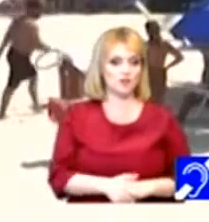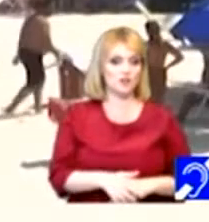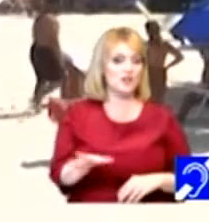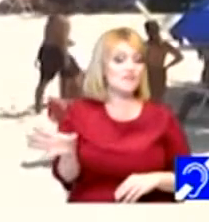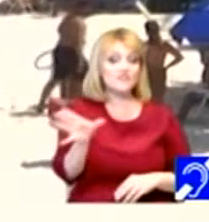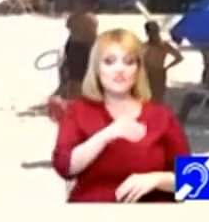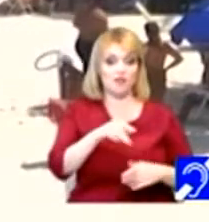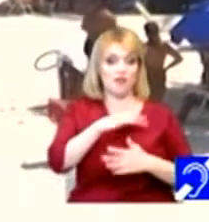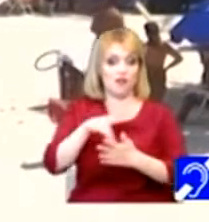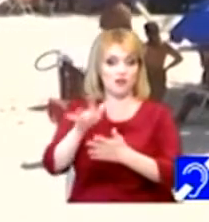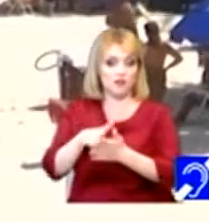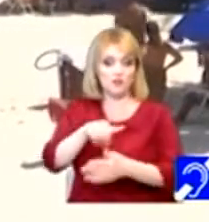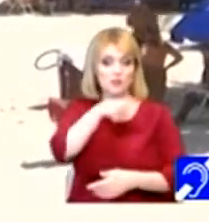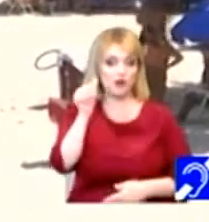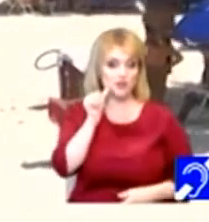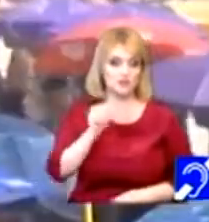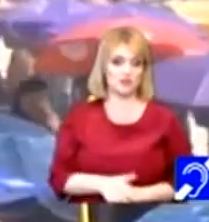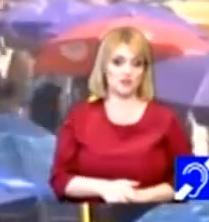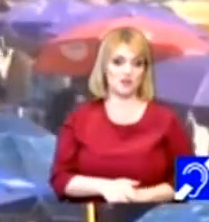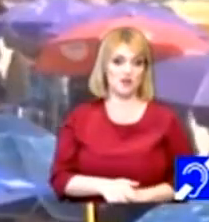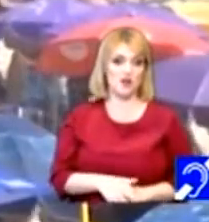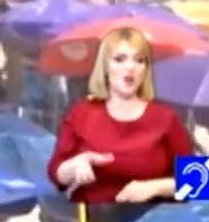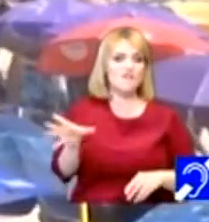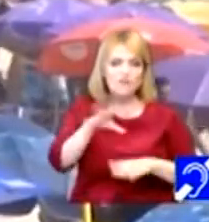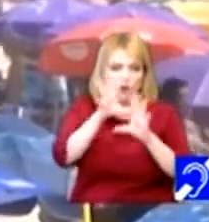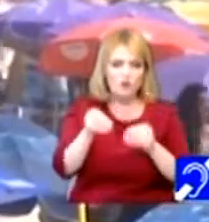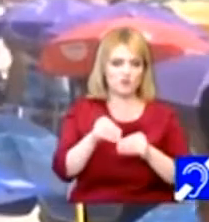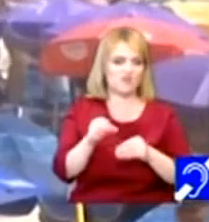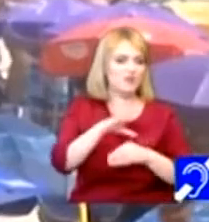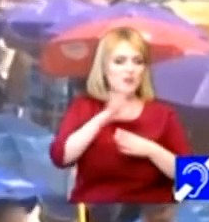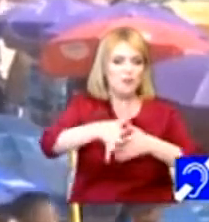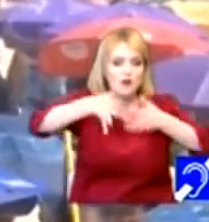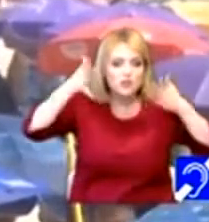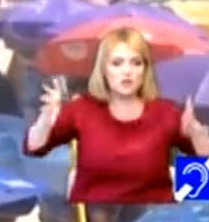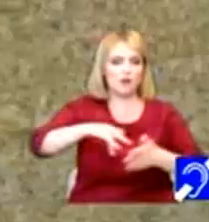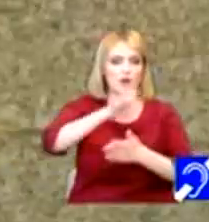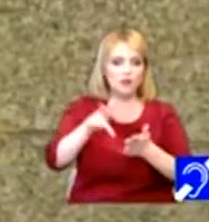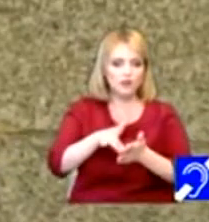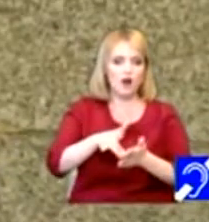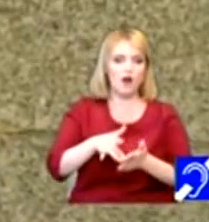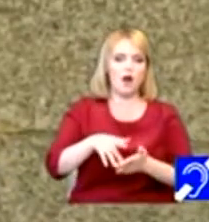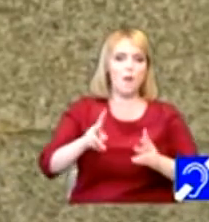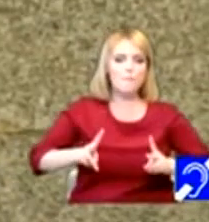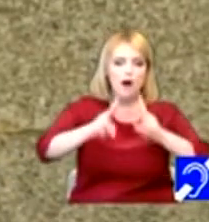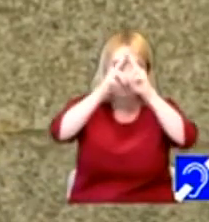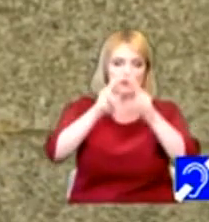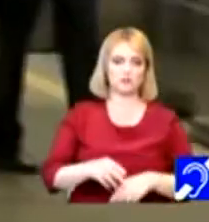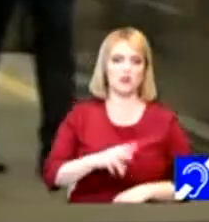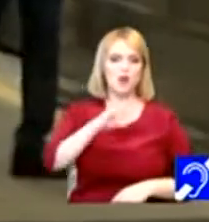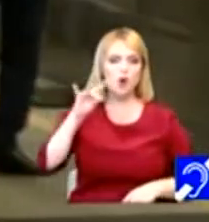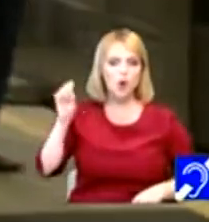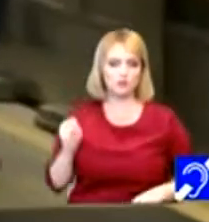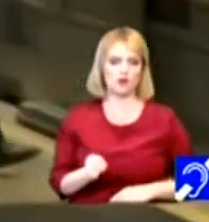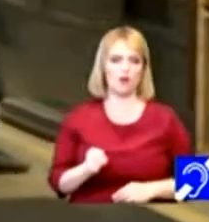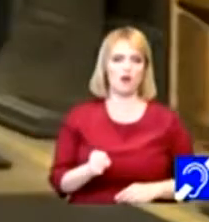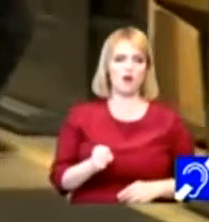Londres, em Nova York, em Los Angeles, em Barcelona, em Madrid ou em Paris. Cu 4,2 milioane de